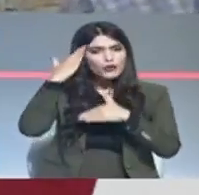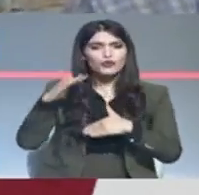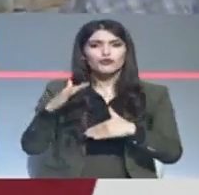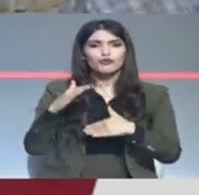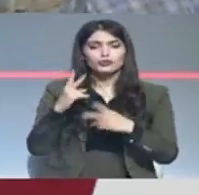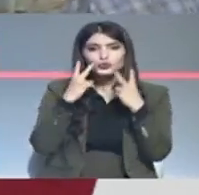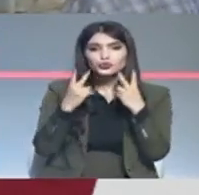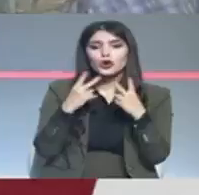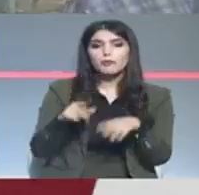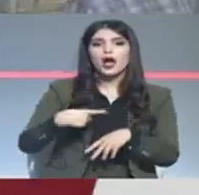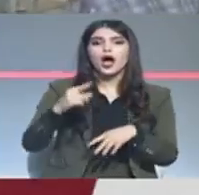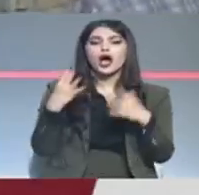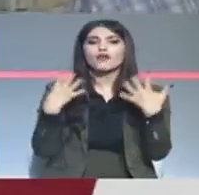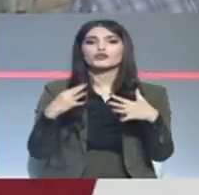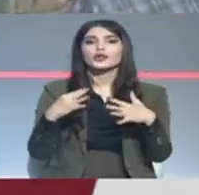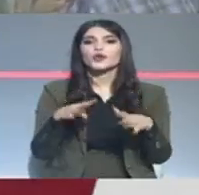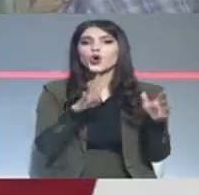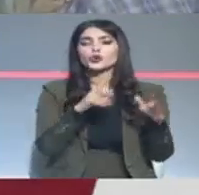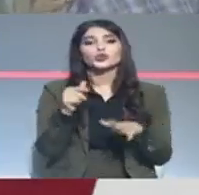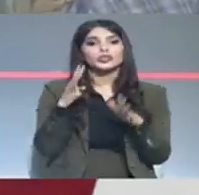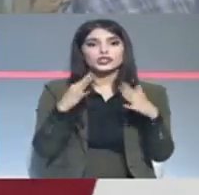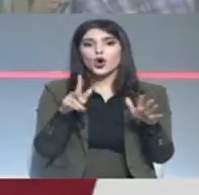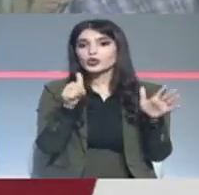الف وتسعمائه وسته وستين